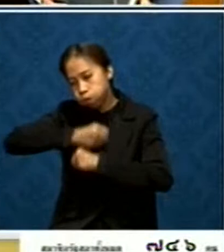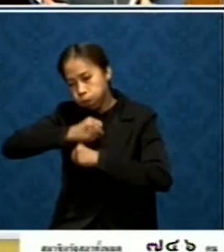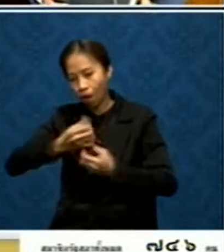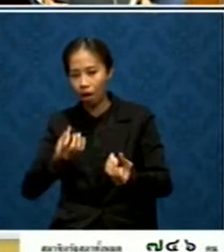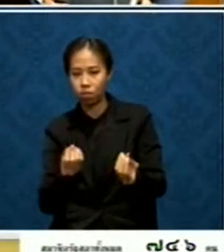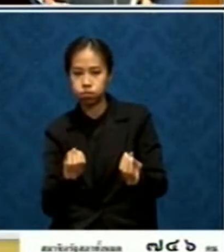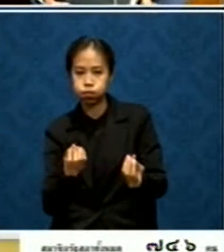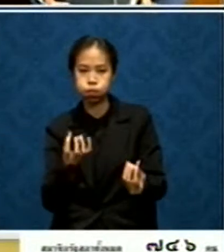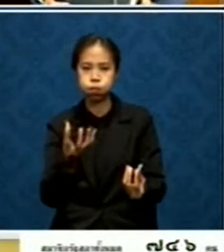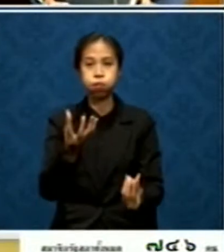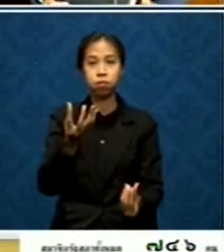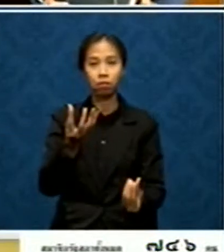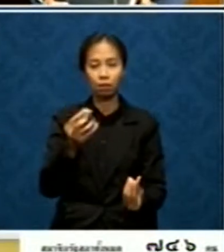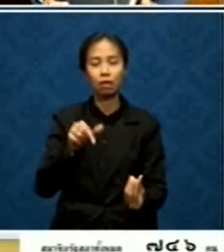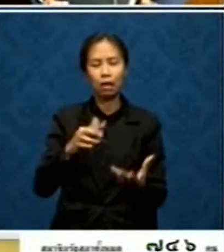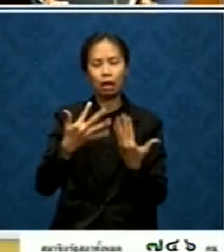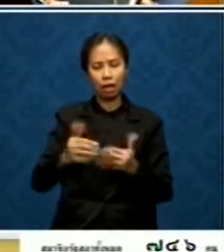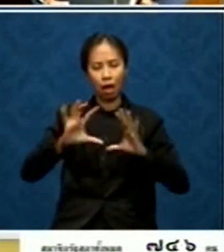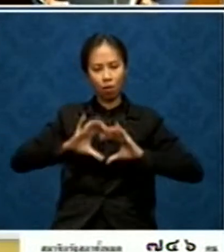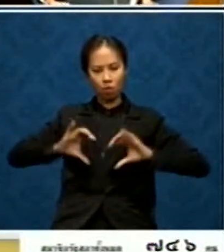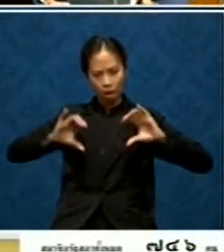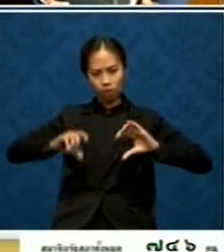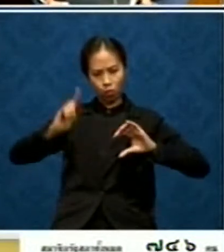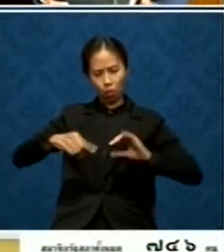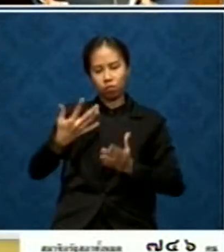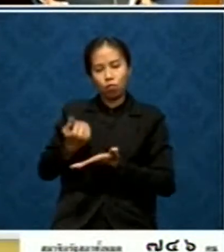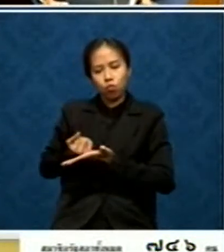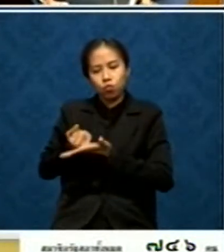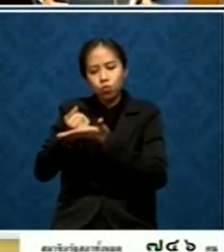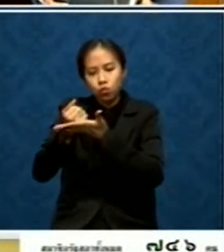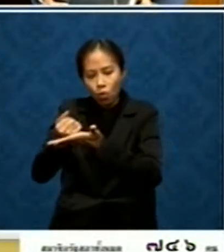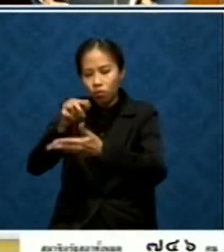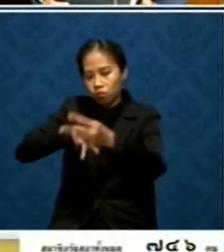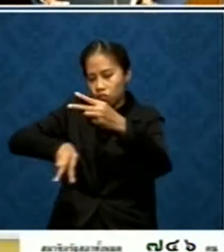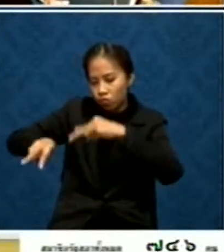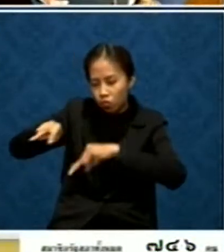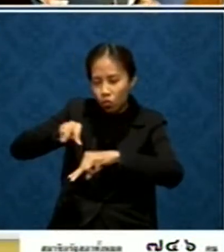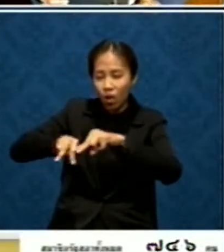และมีแนวโน้มที่รัฐจะต้องให้การดูแลช่วยเหลือเพิ่มขึ้น